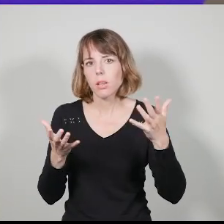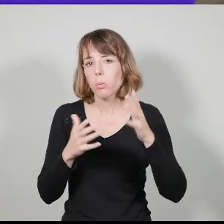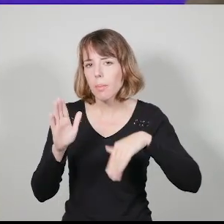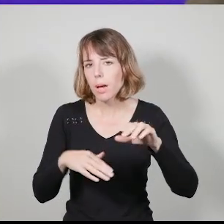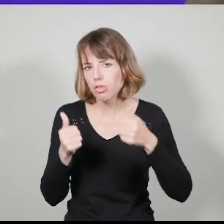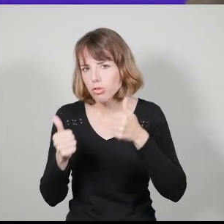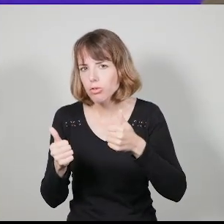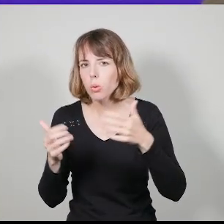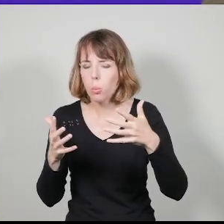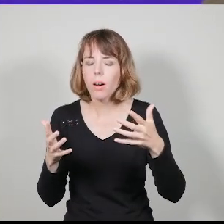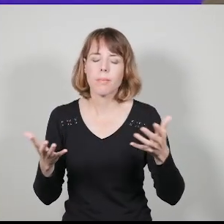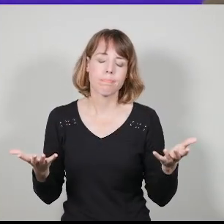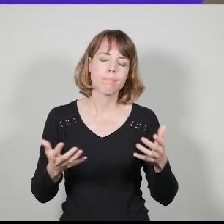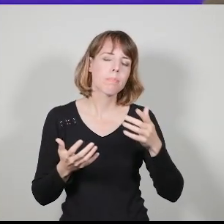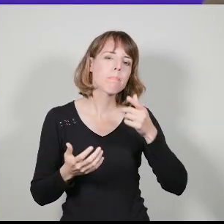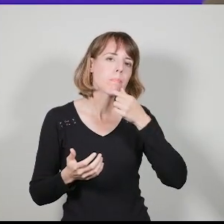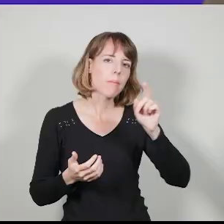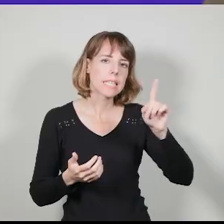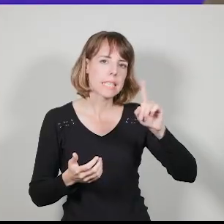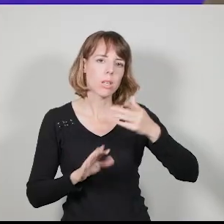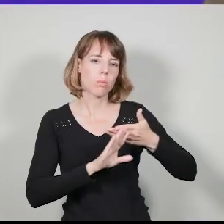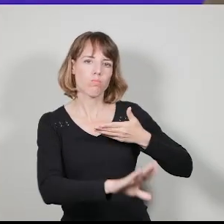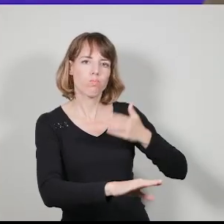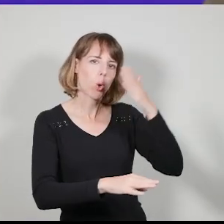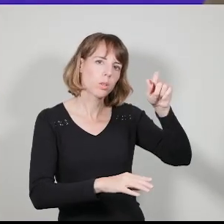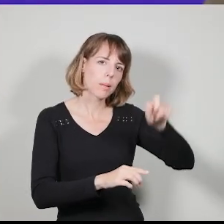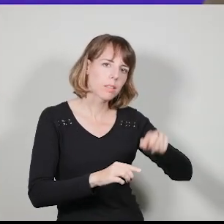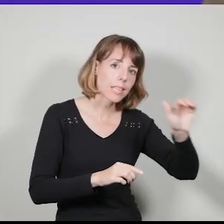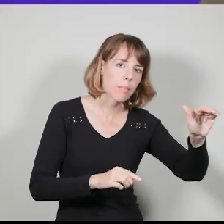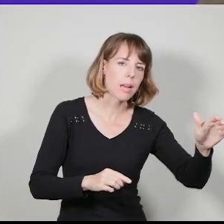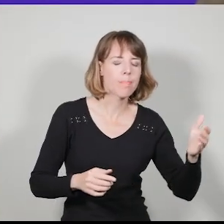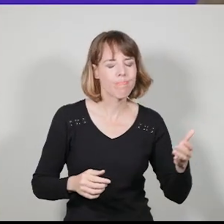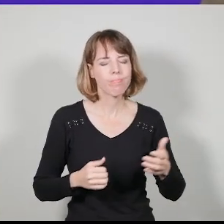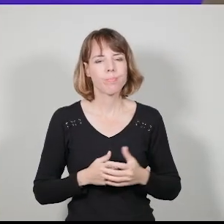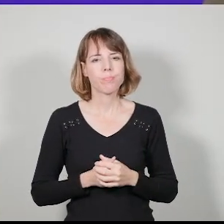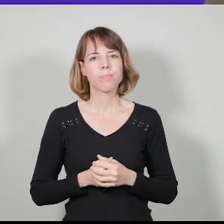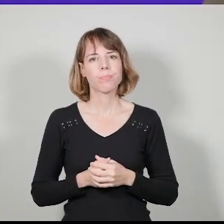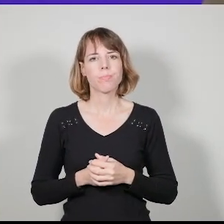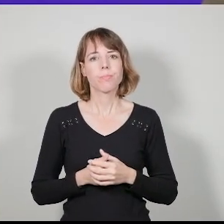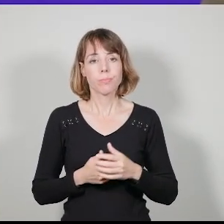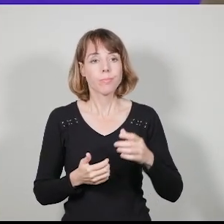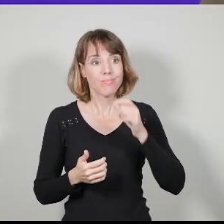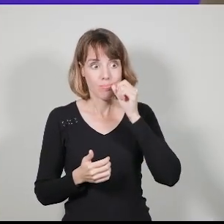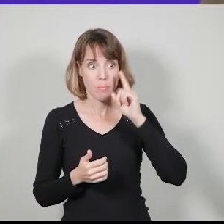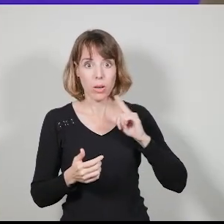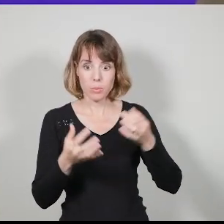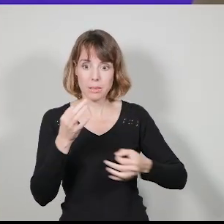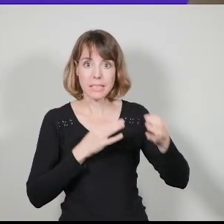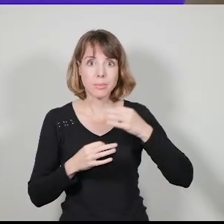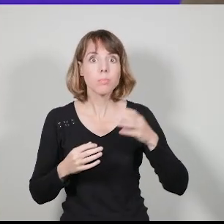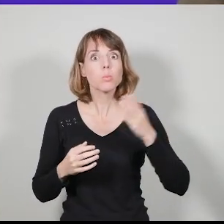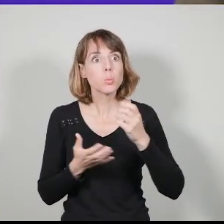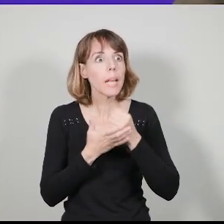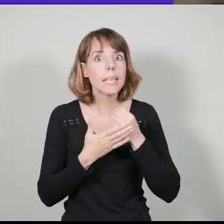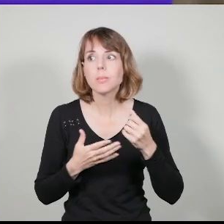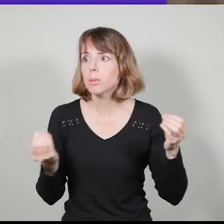à déléguer. C'est aussi parce que je ne sais pas vers qui me tourner. Beaucoup de parents nous ont dit « mais moi j'aimerais beaucoup plus d'aide », mais en fait je ne sais pas où trouver